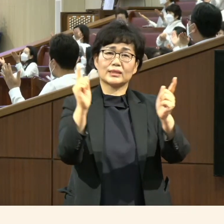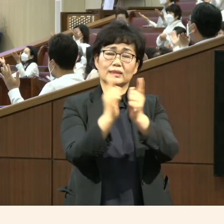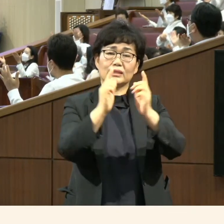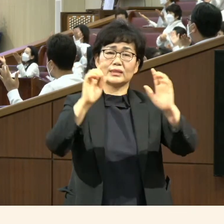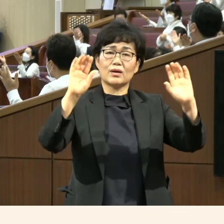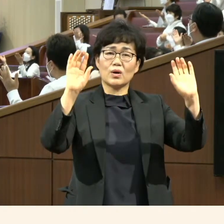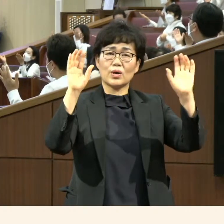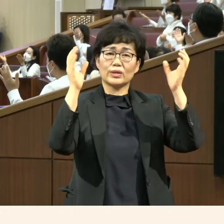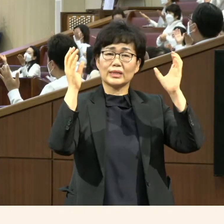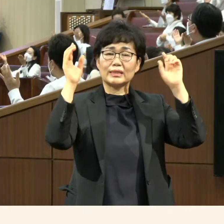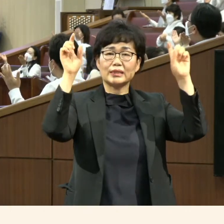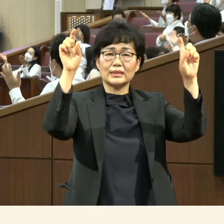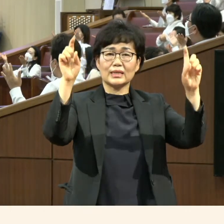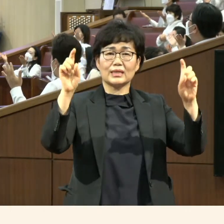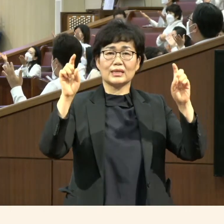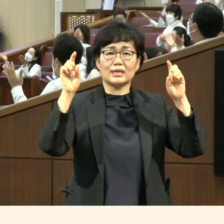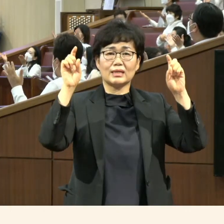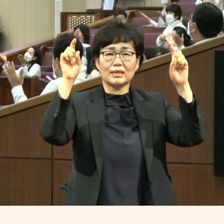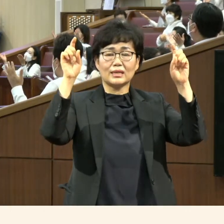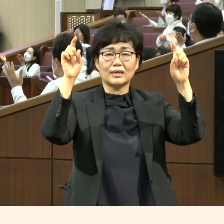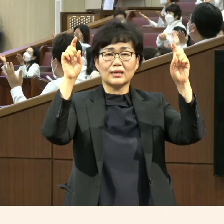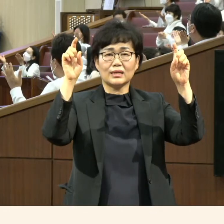죽임당하신 어린 양,